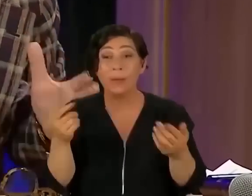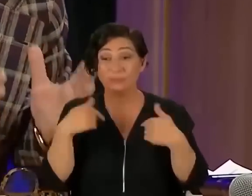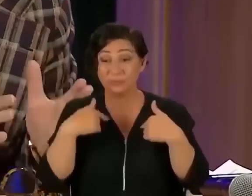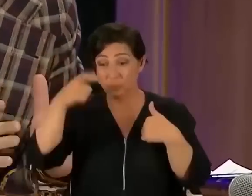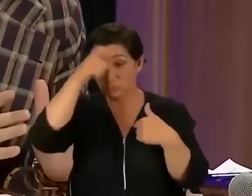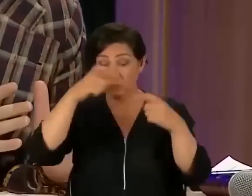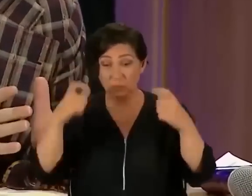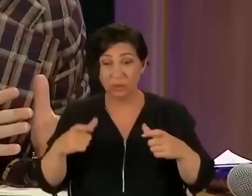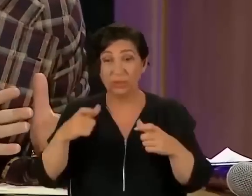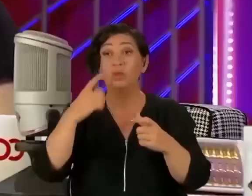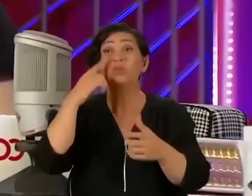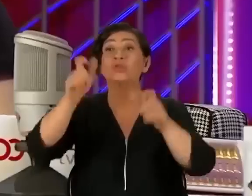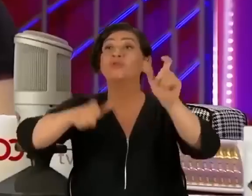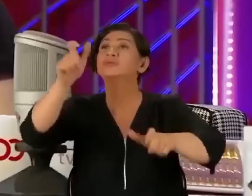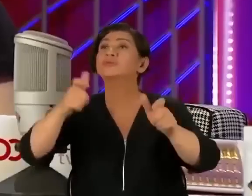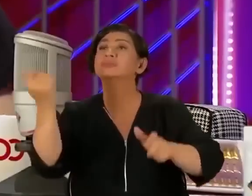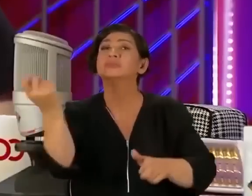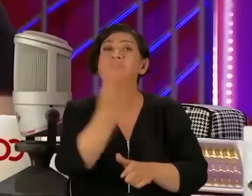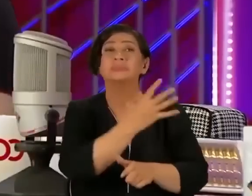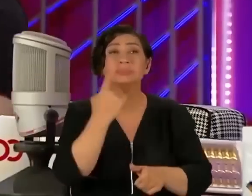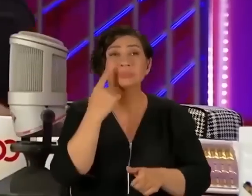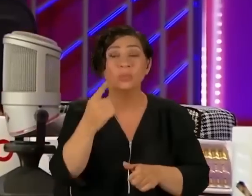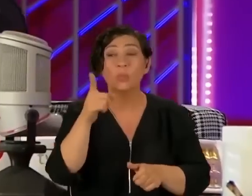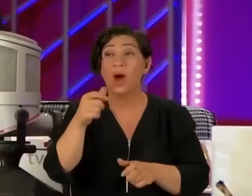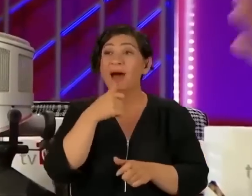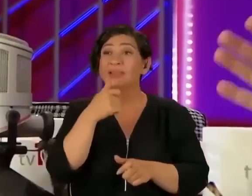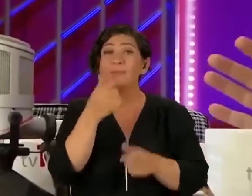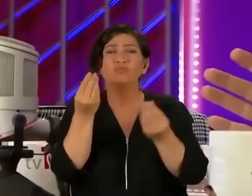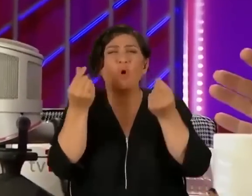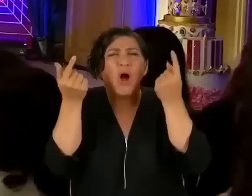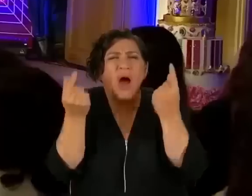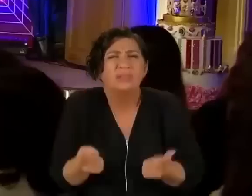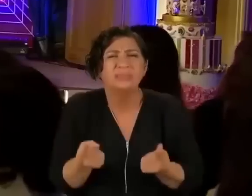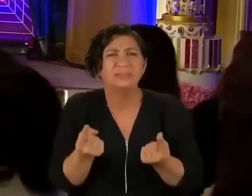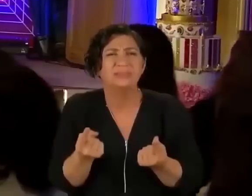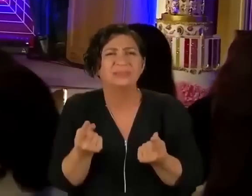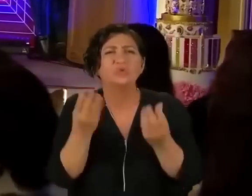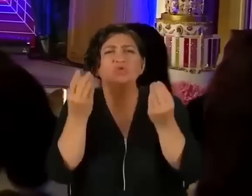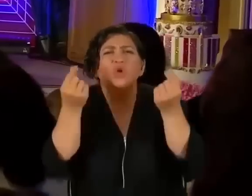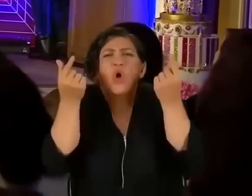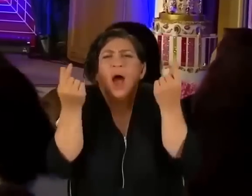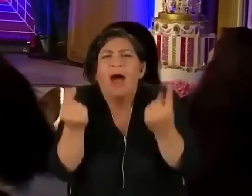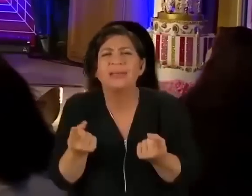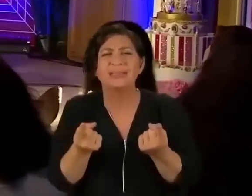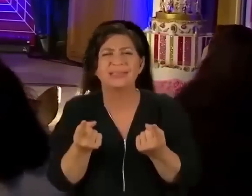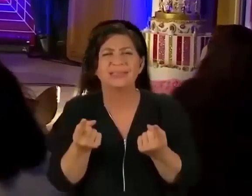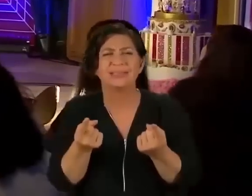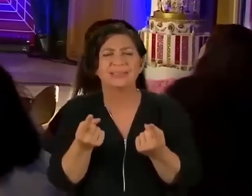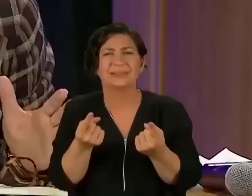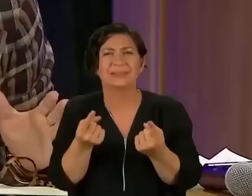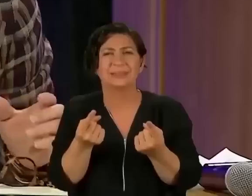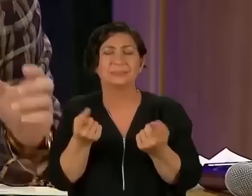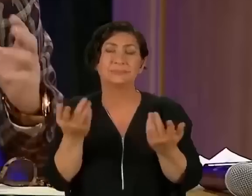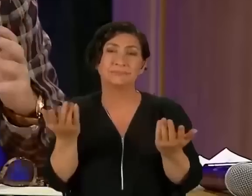bizim ülkemizin nüfusuna baktığında aslında bu adamların sayısı çok az. Aynen. Çok az. Çok